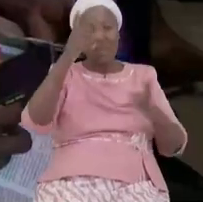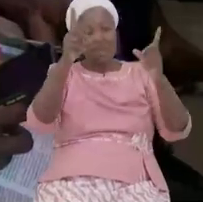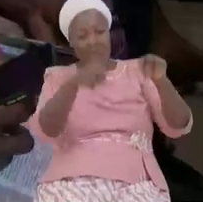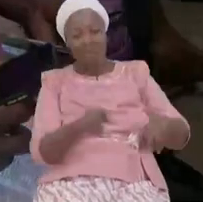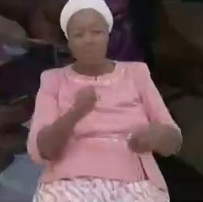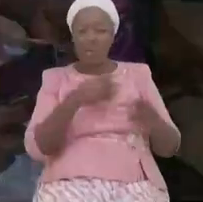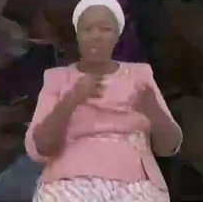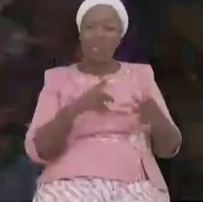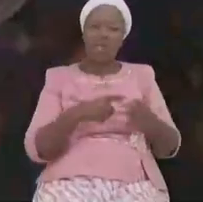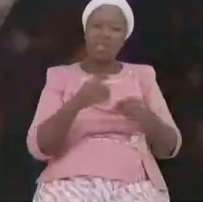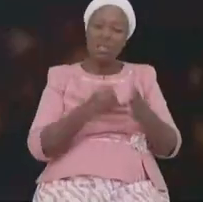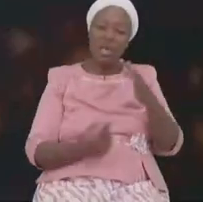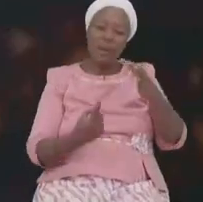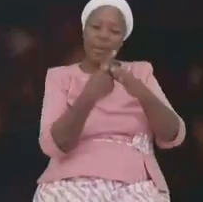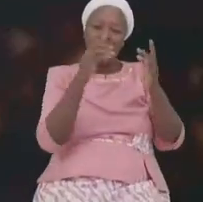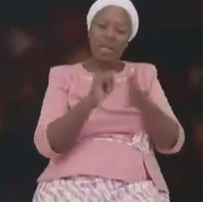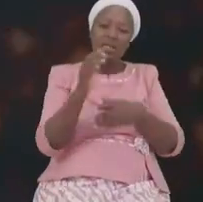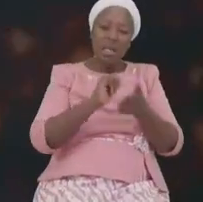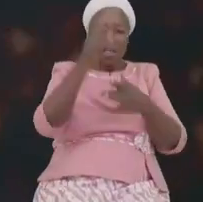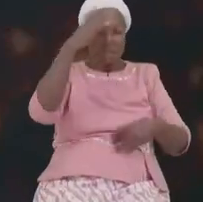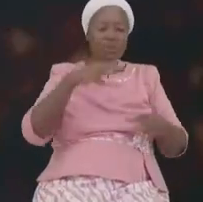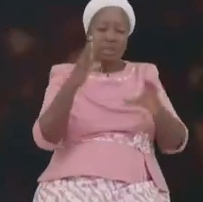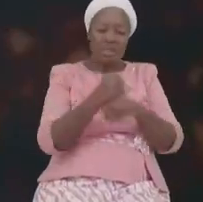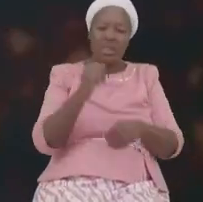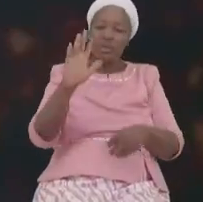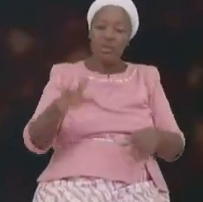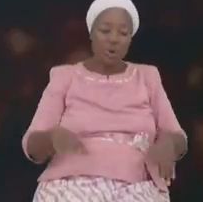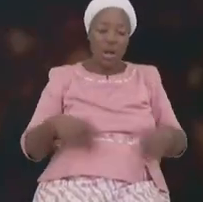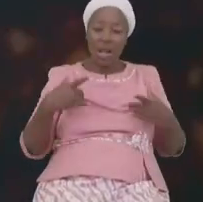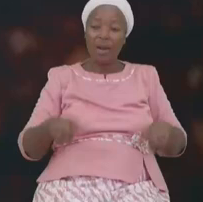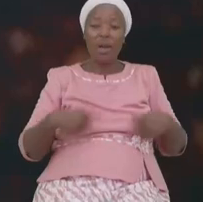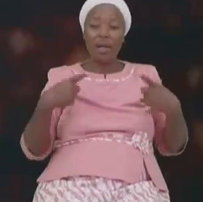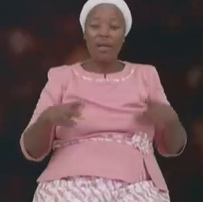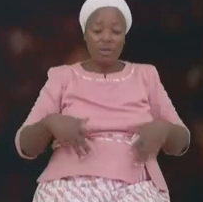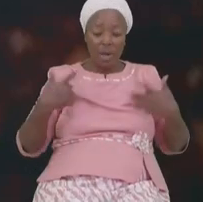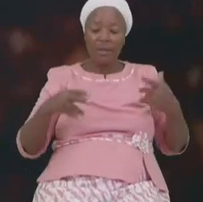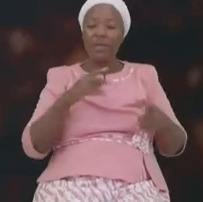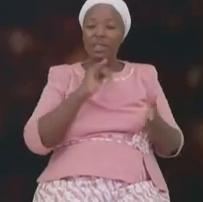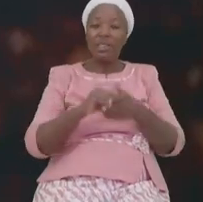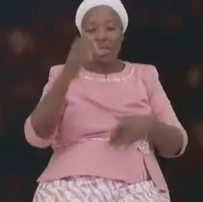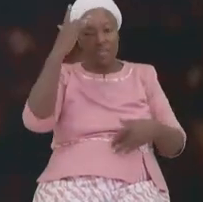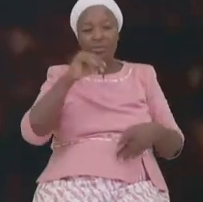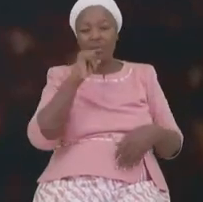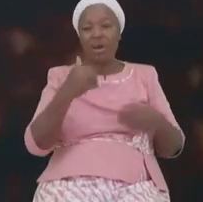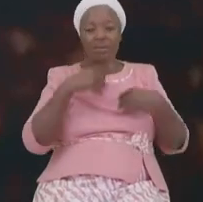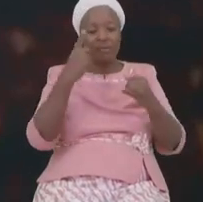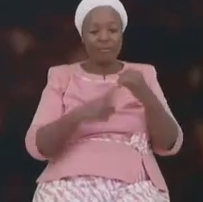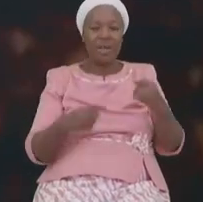semble que cette maladie va ôter ta vie, la maladie ne va pas avoir le dernier mot, tu verras le